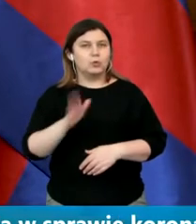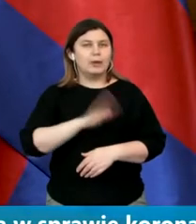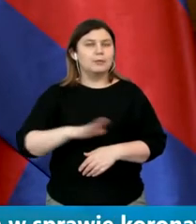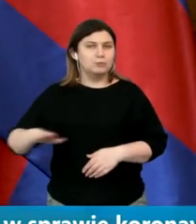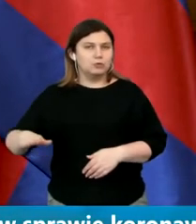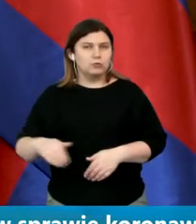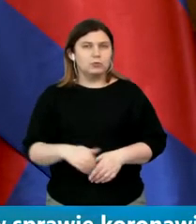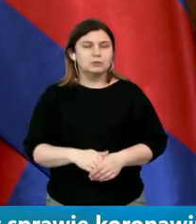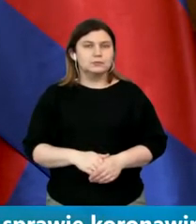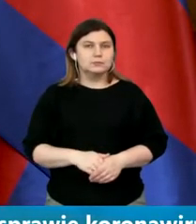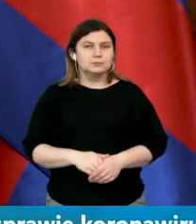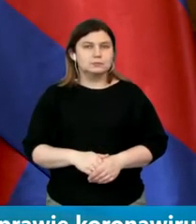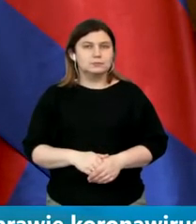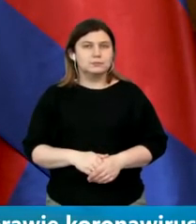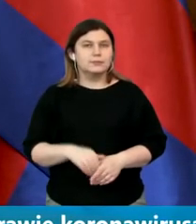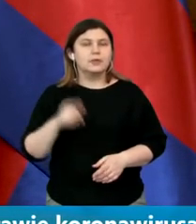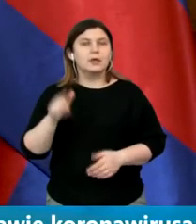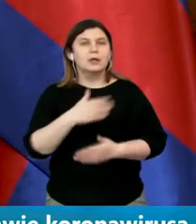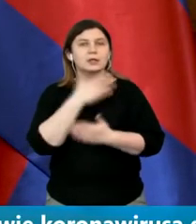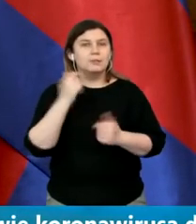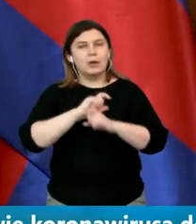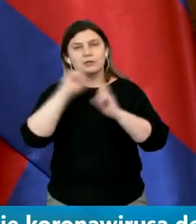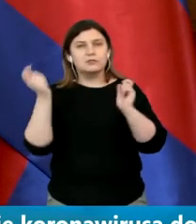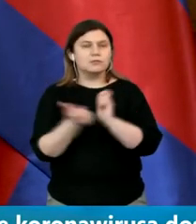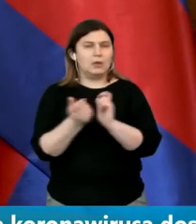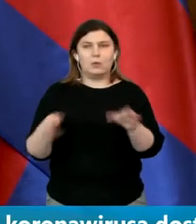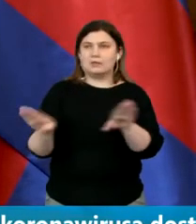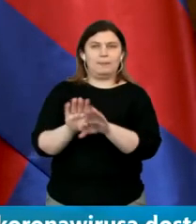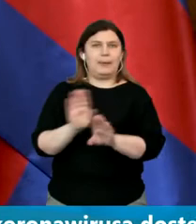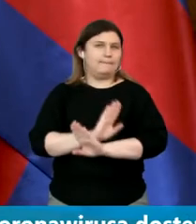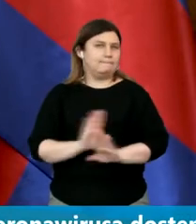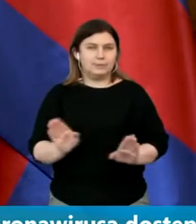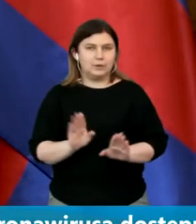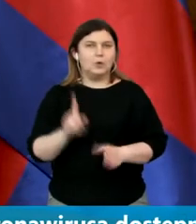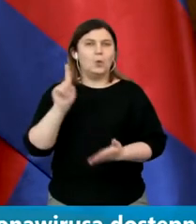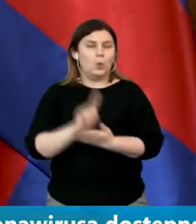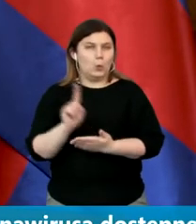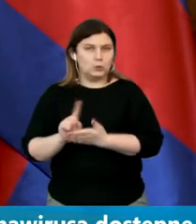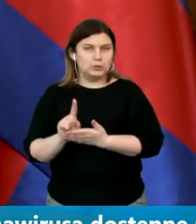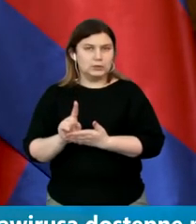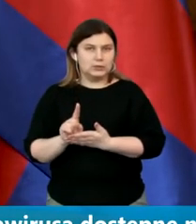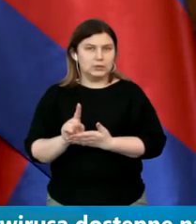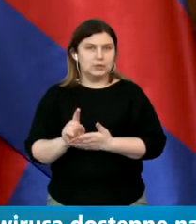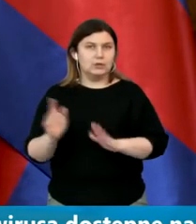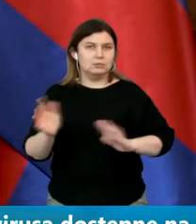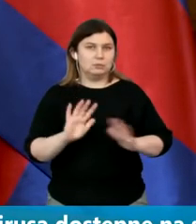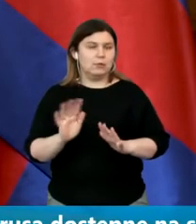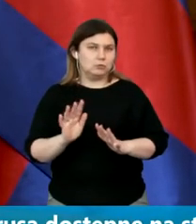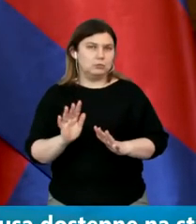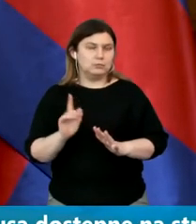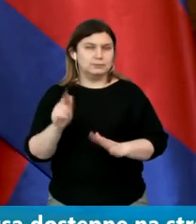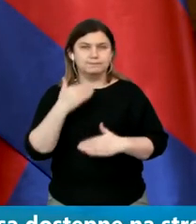przedszkolnych. Natomiast nie mamy całych obiektów zamkniętych. Udaje nam się w jakiś sposób nad tą sytuacją dzięki